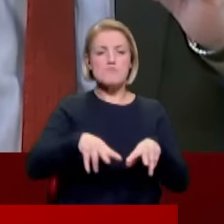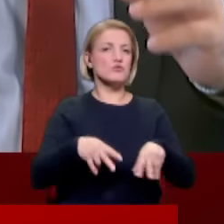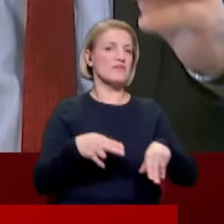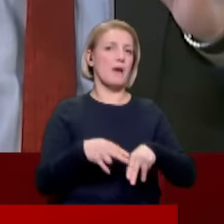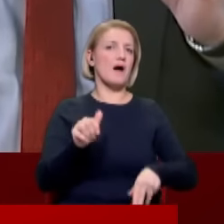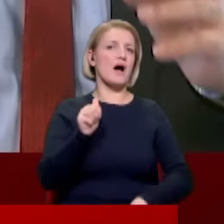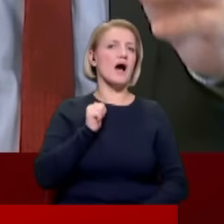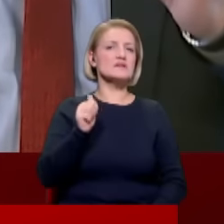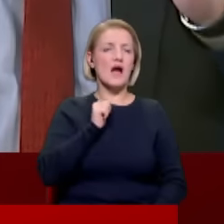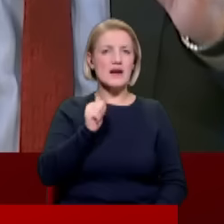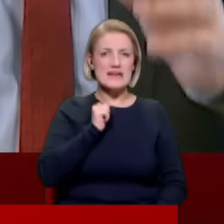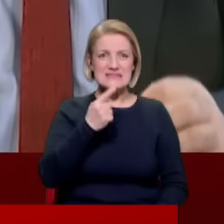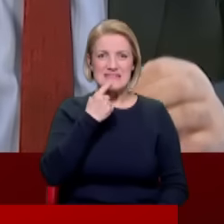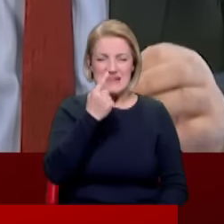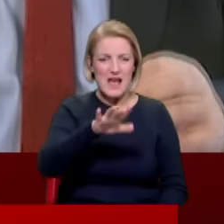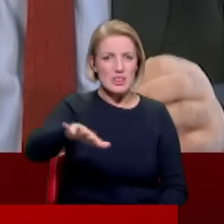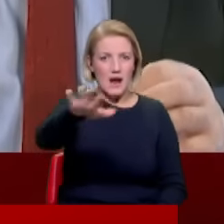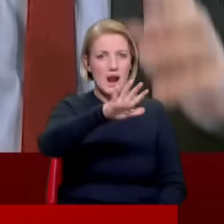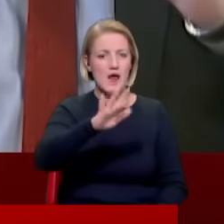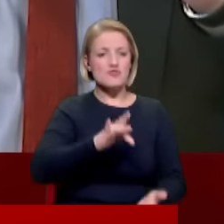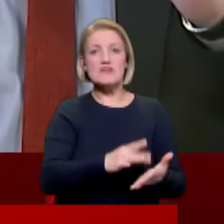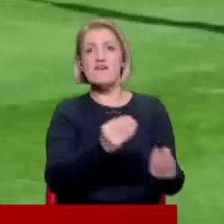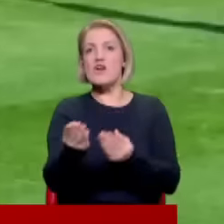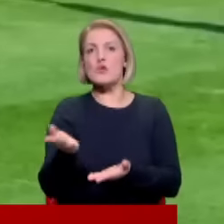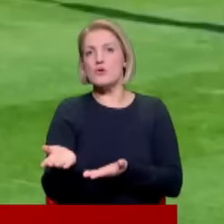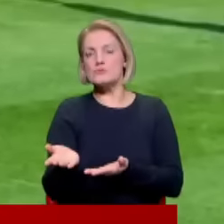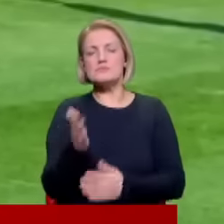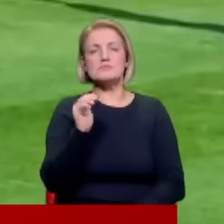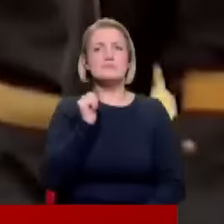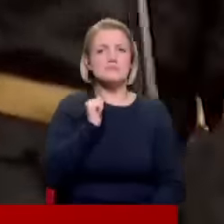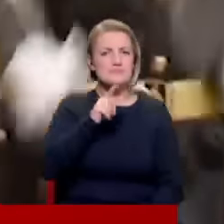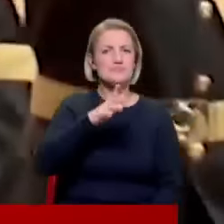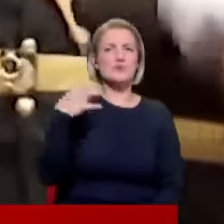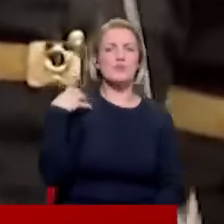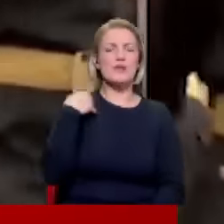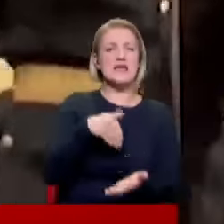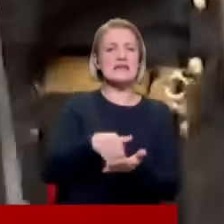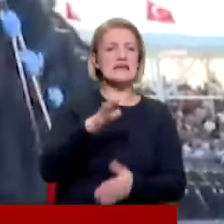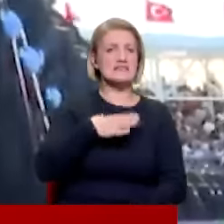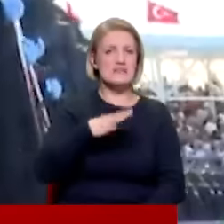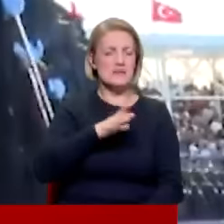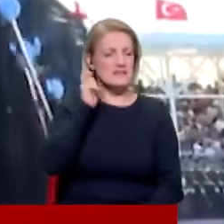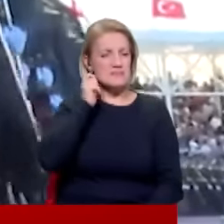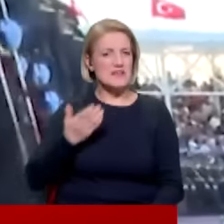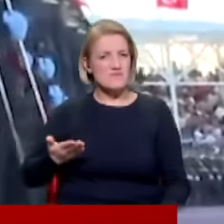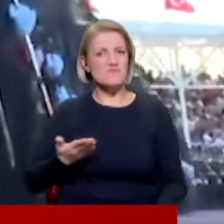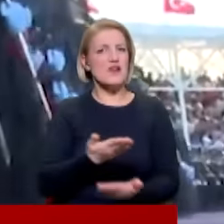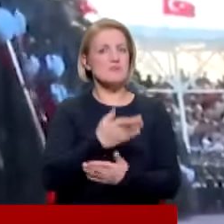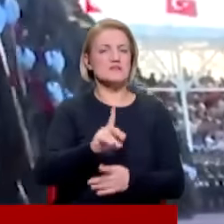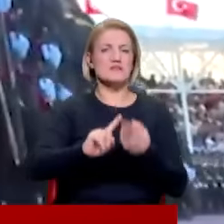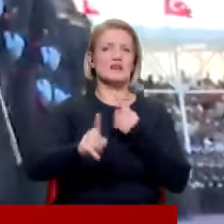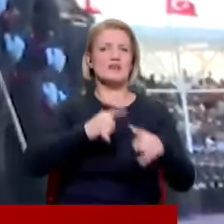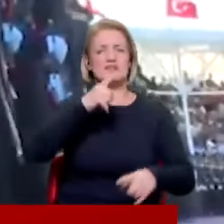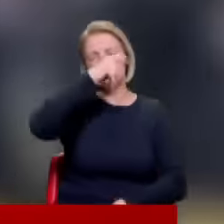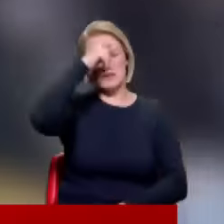Mustafa Kemal'in askerleriyiz diyenlere ceza veriliyor. Teğmenler ve komutanların ihraç istemiyle disipline sevk edilmesi